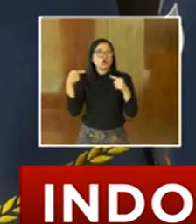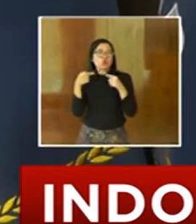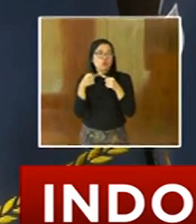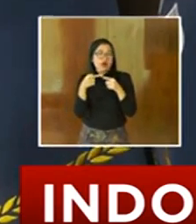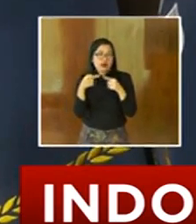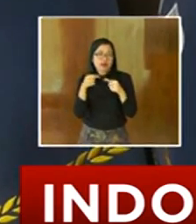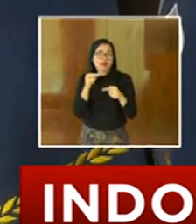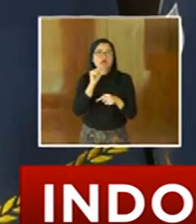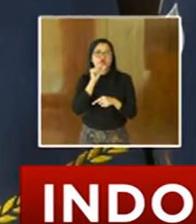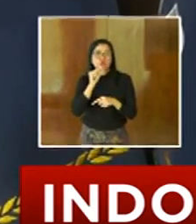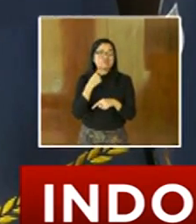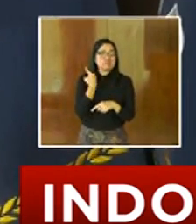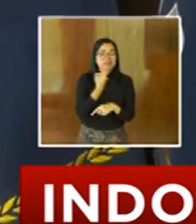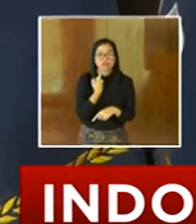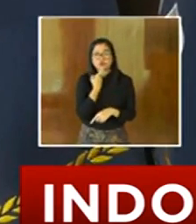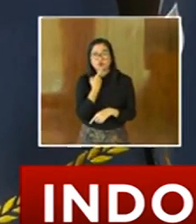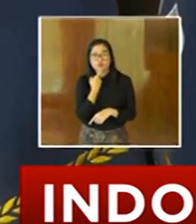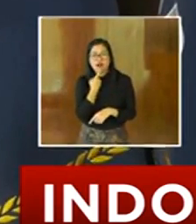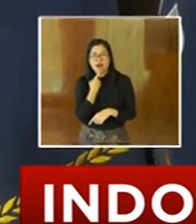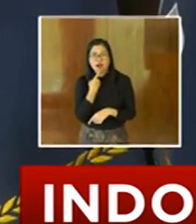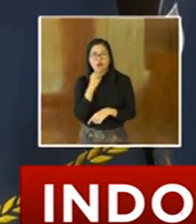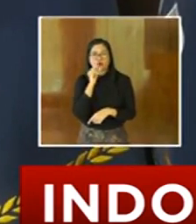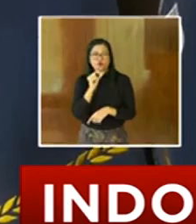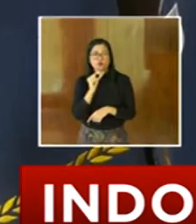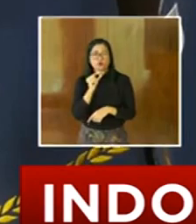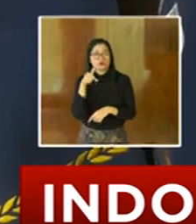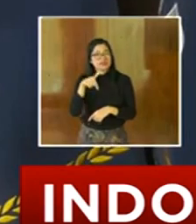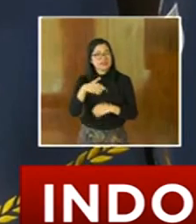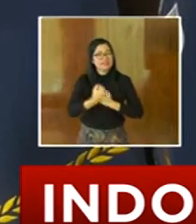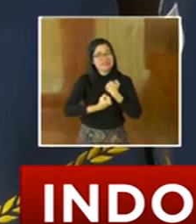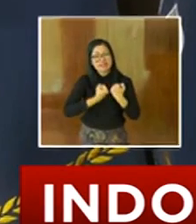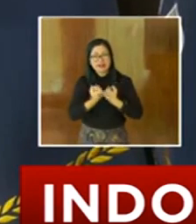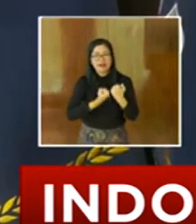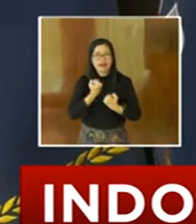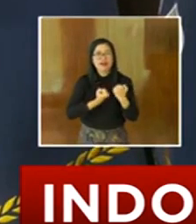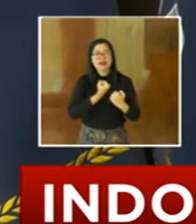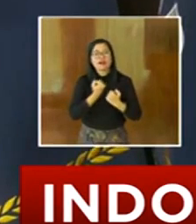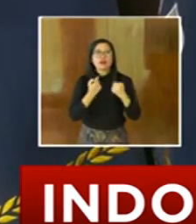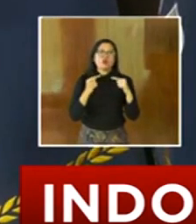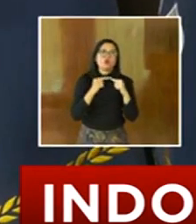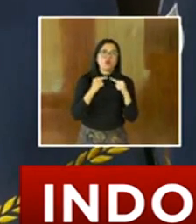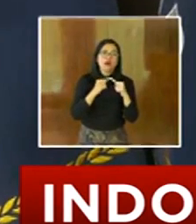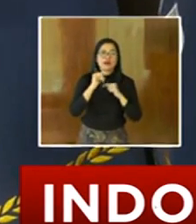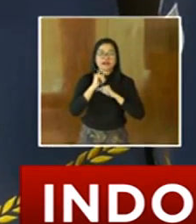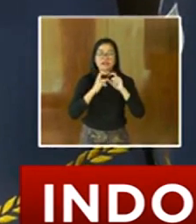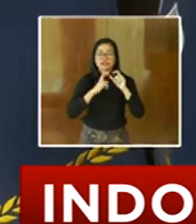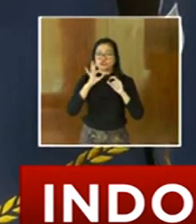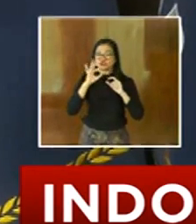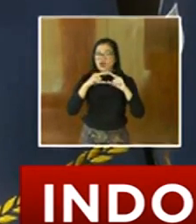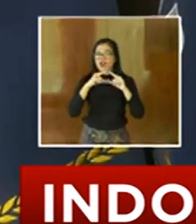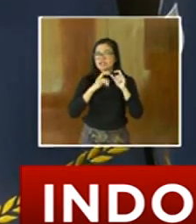bagaimana kita mencoba untuk melaksanakan kegiatan-kegiatan di dalam kaitan dengan isolasi